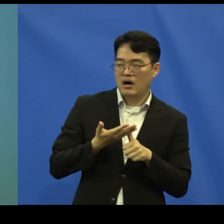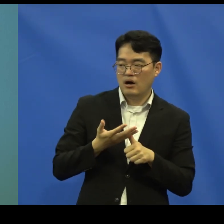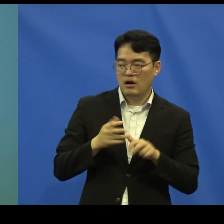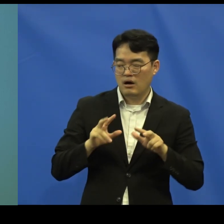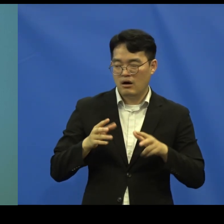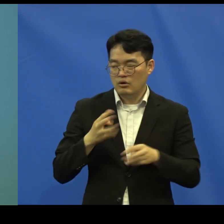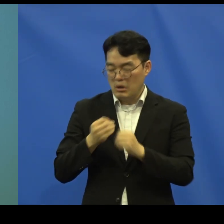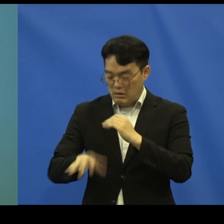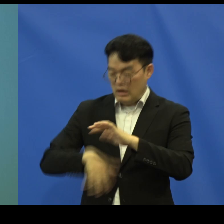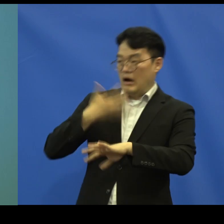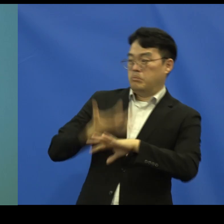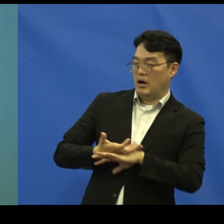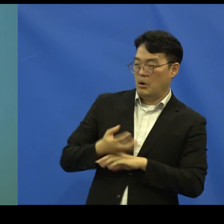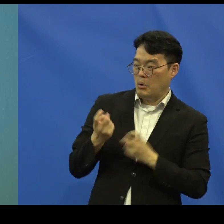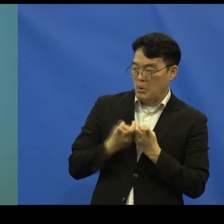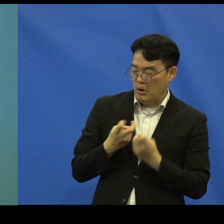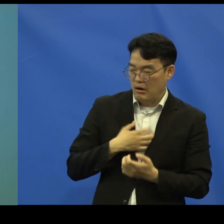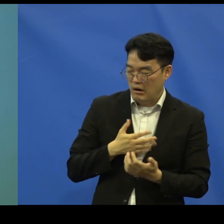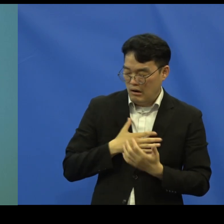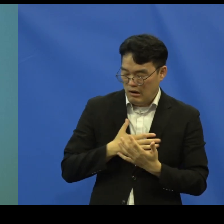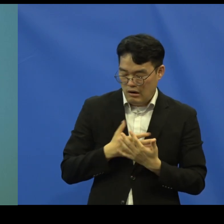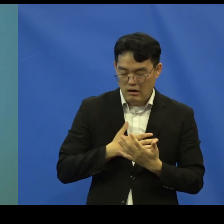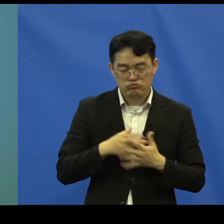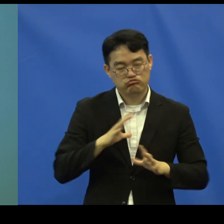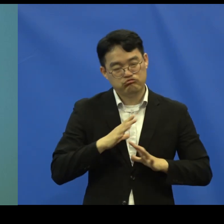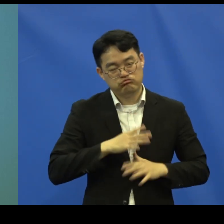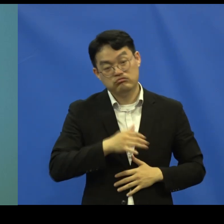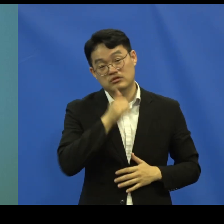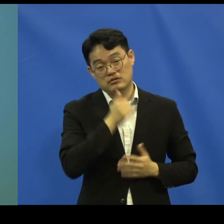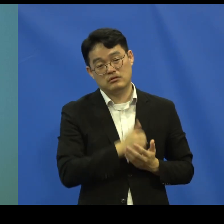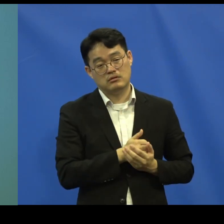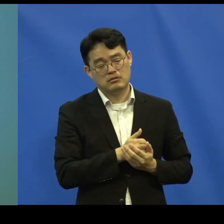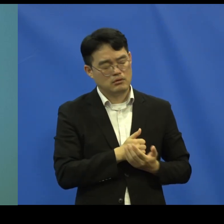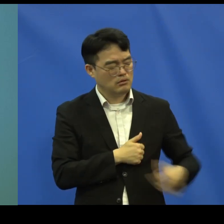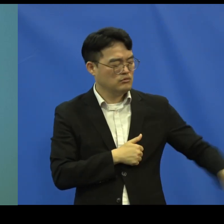때문에. 하나님만이 완전한 통치자가 되십니다.